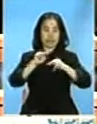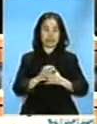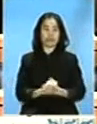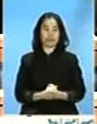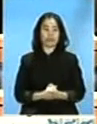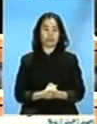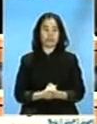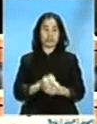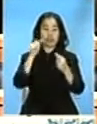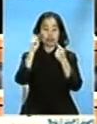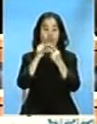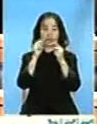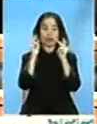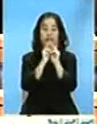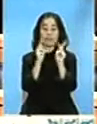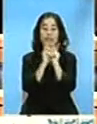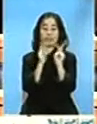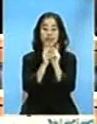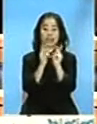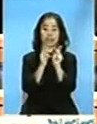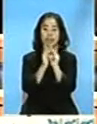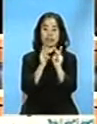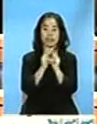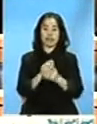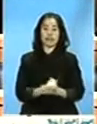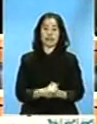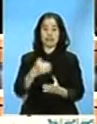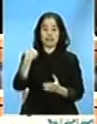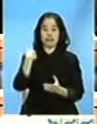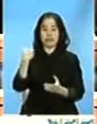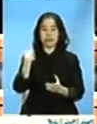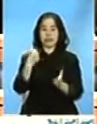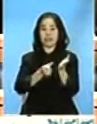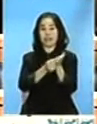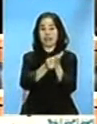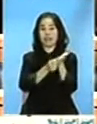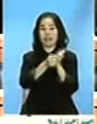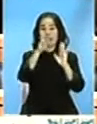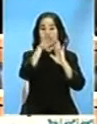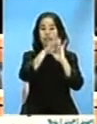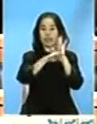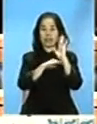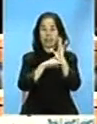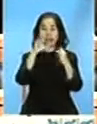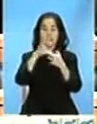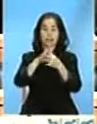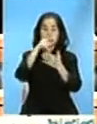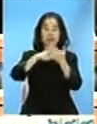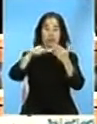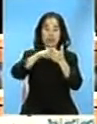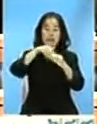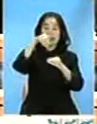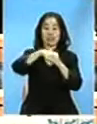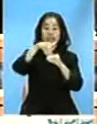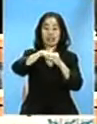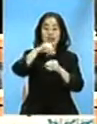โดยที่คณะกรรมาธิการได้มีการแก้ไขการเลือกตั้งสมาชิกวุฒิสภา